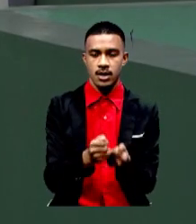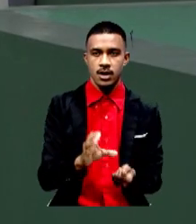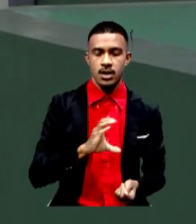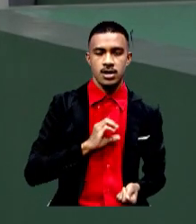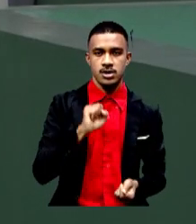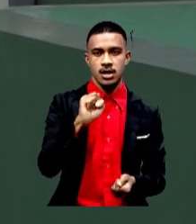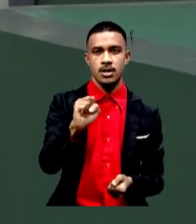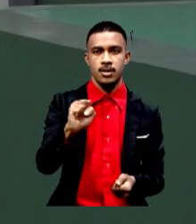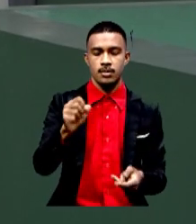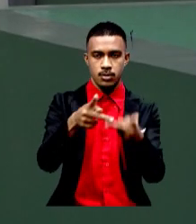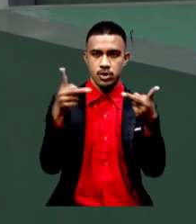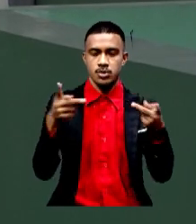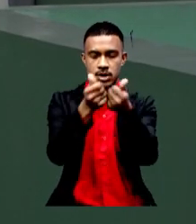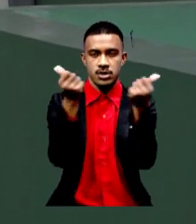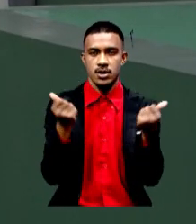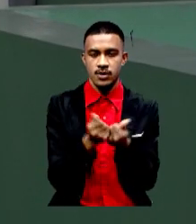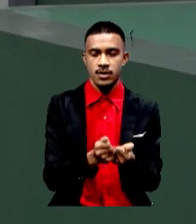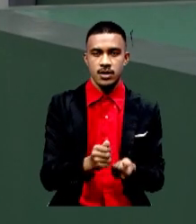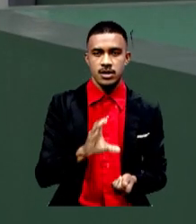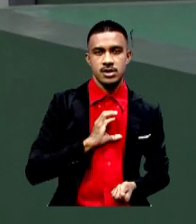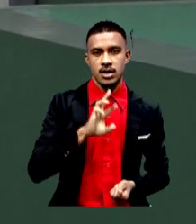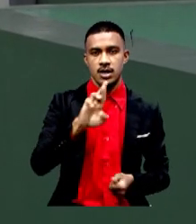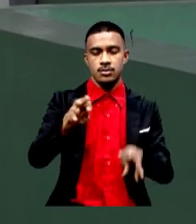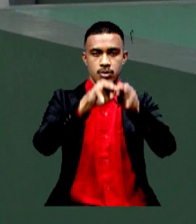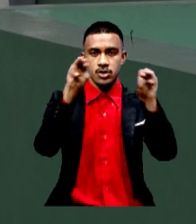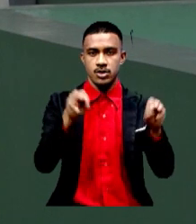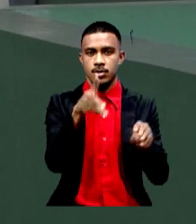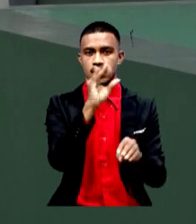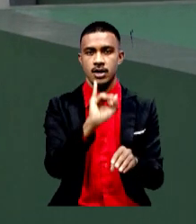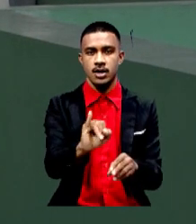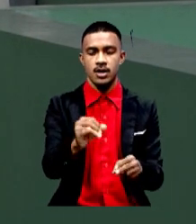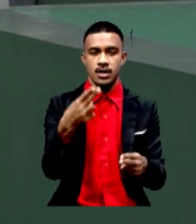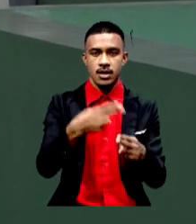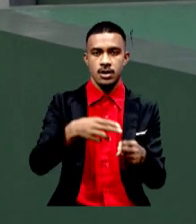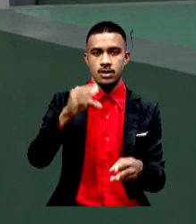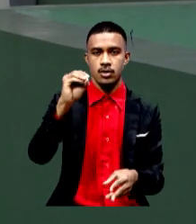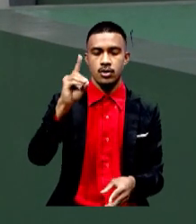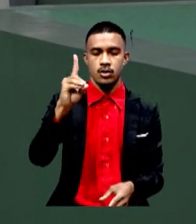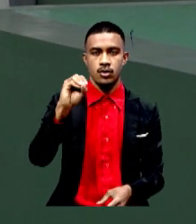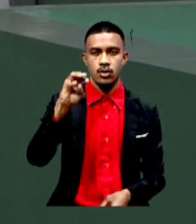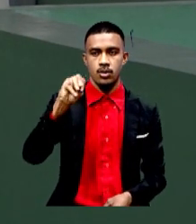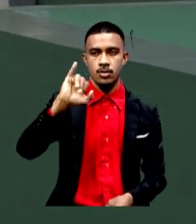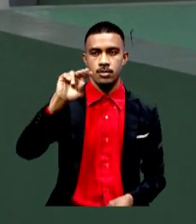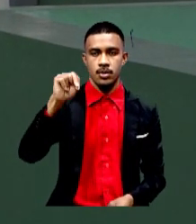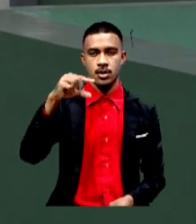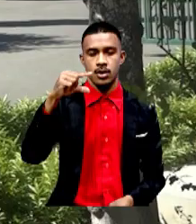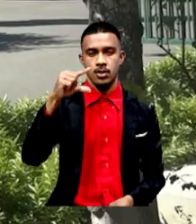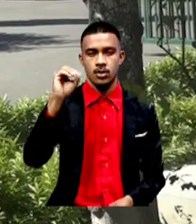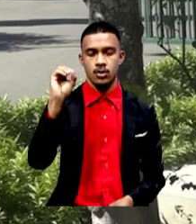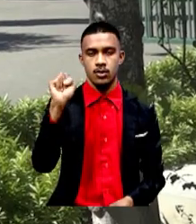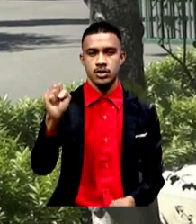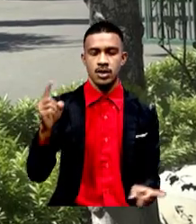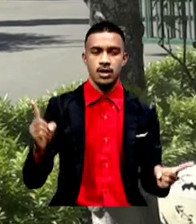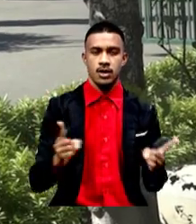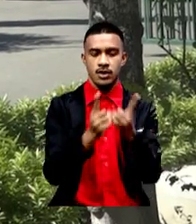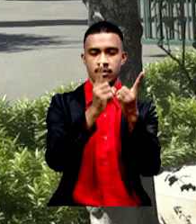Rei, município dili. Domingo sofre problema mental, começa a retina reunida,